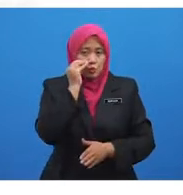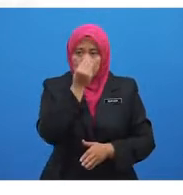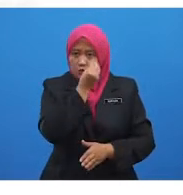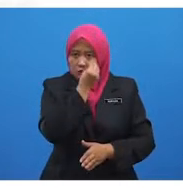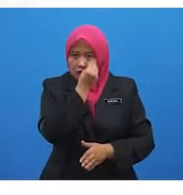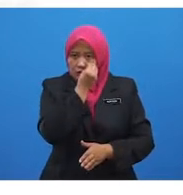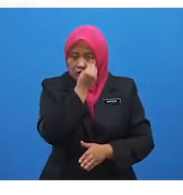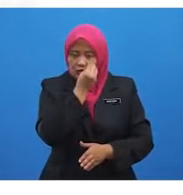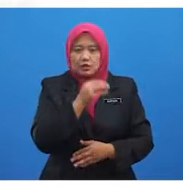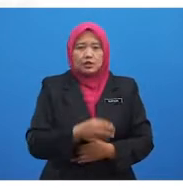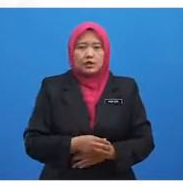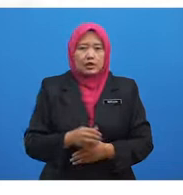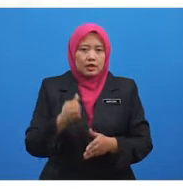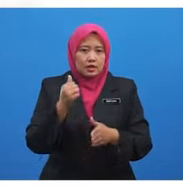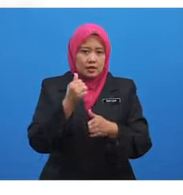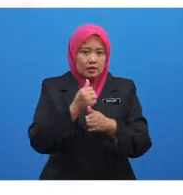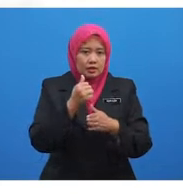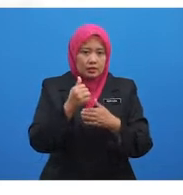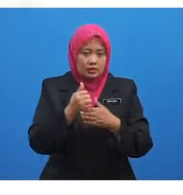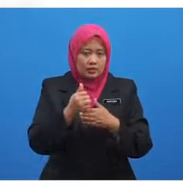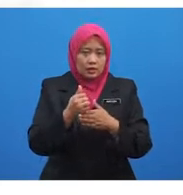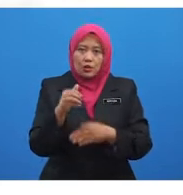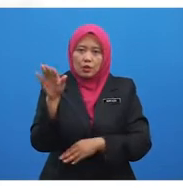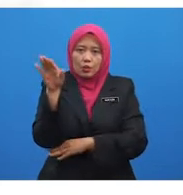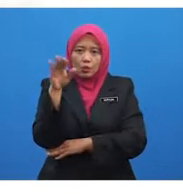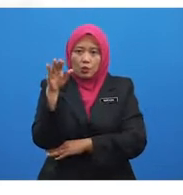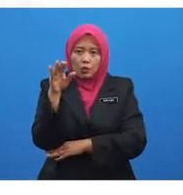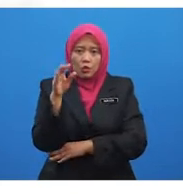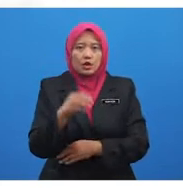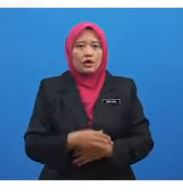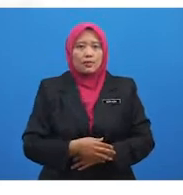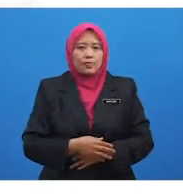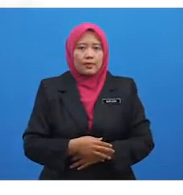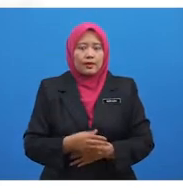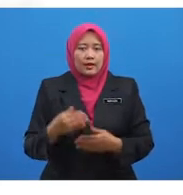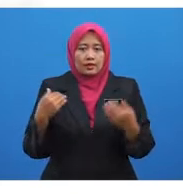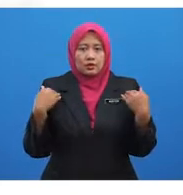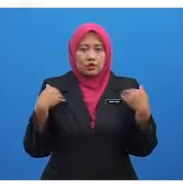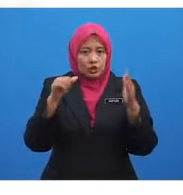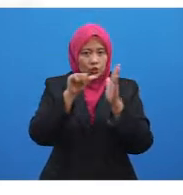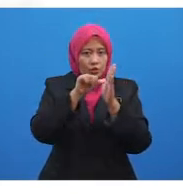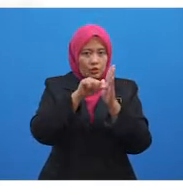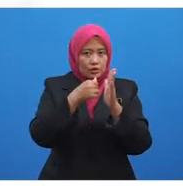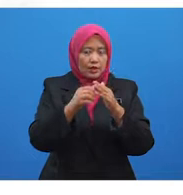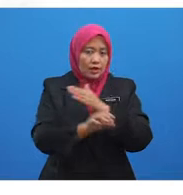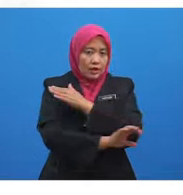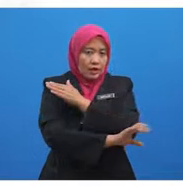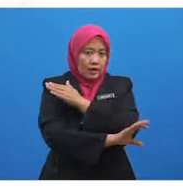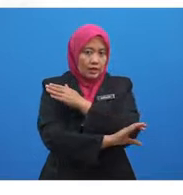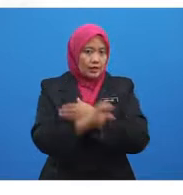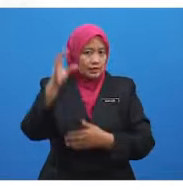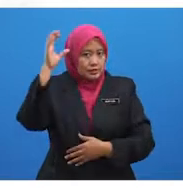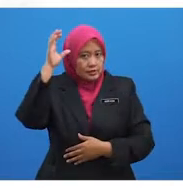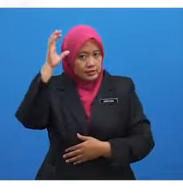terlentuk dengan lemah lunglai. Terdapat juga ukiran Jawa, ukiran akar Cina yang